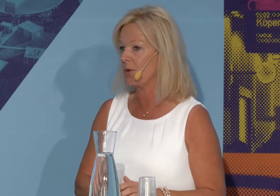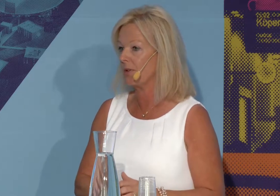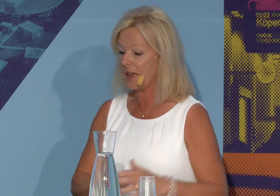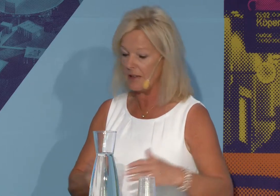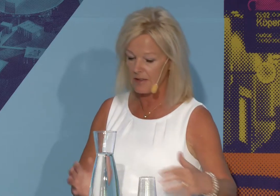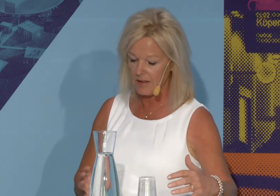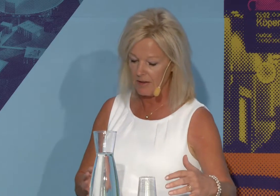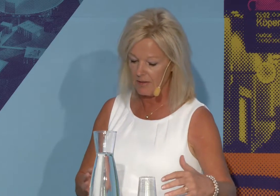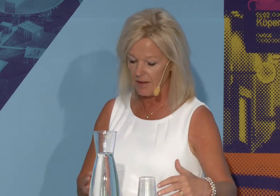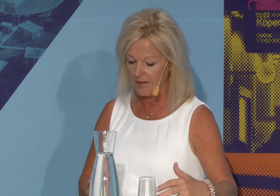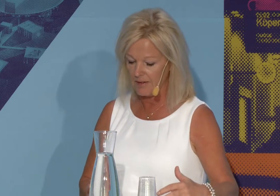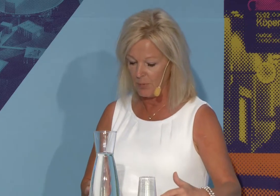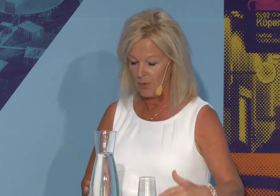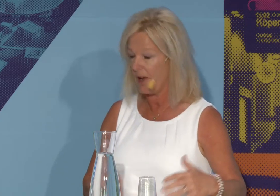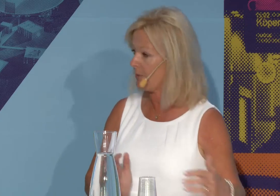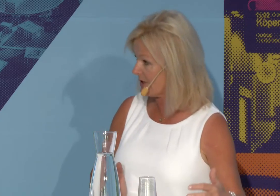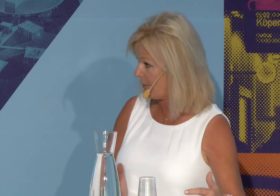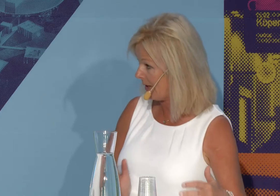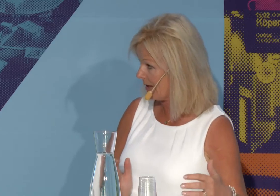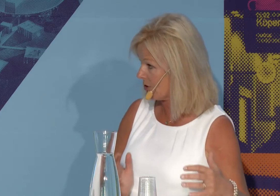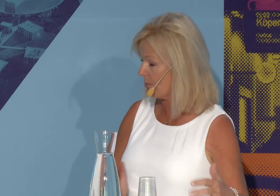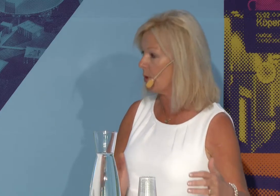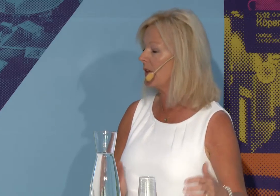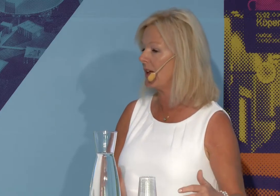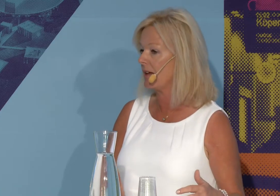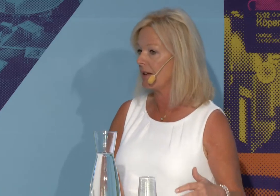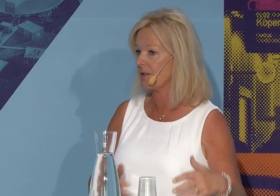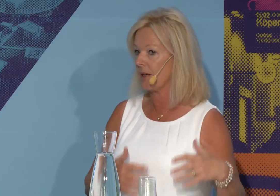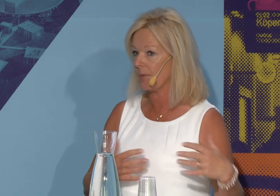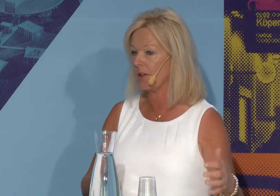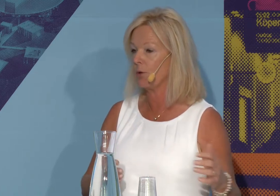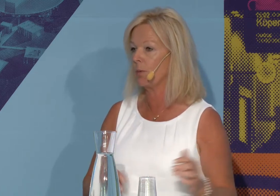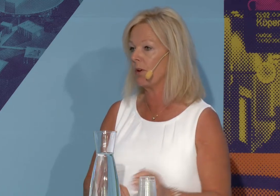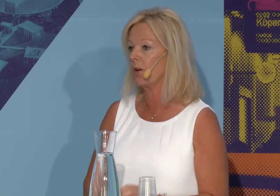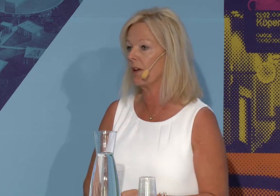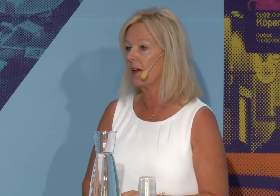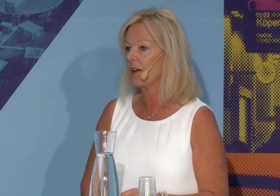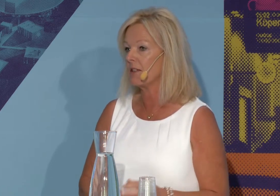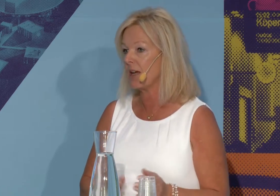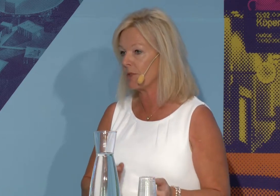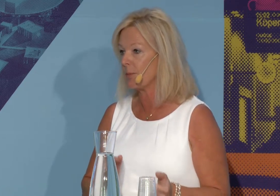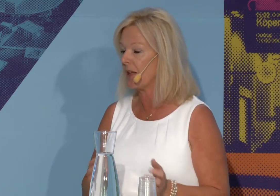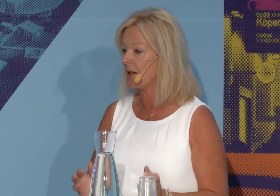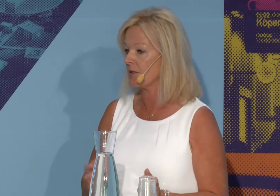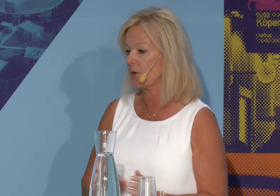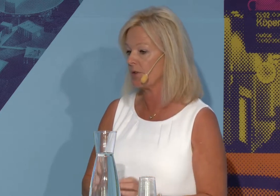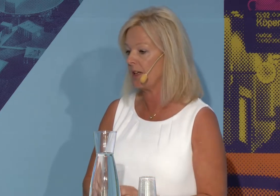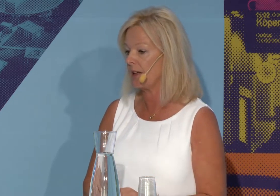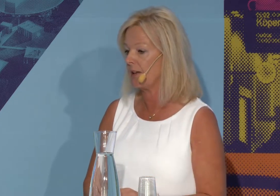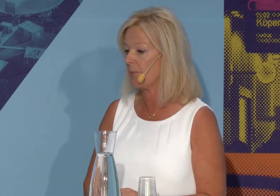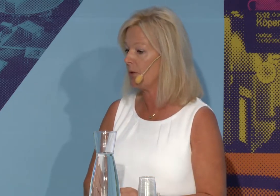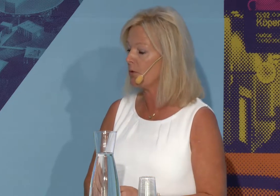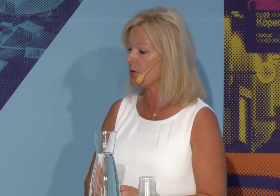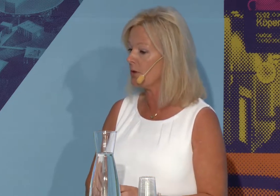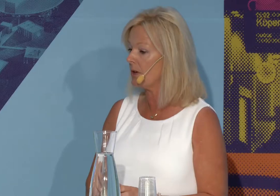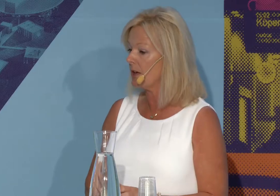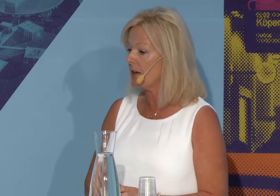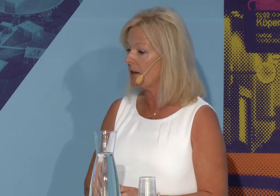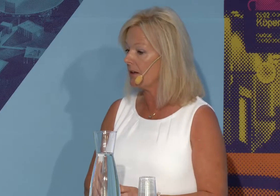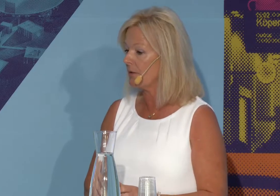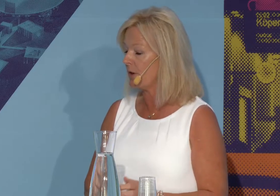så ingår dels att titta på Arbetsförmedlingen som myndighet, dess framtida uppdrag, samspel, ansvarsfördelning, men